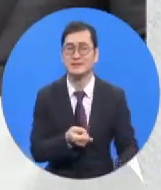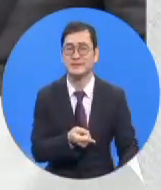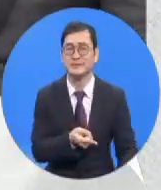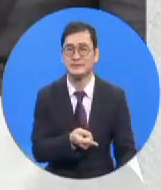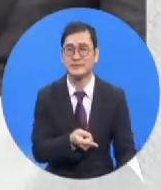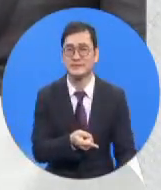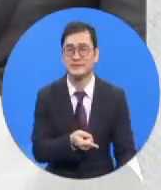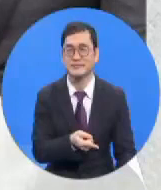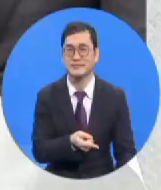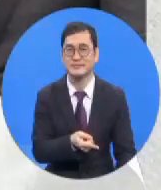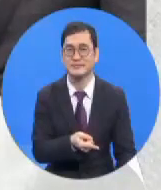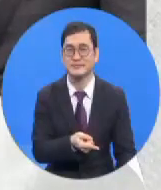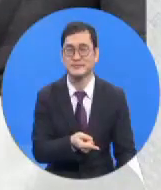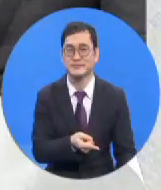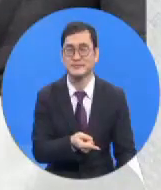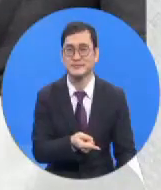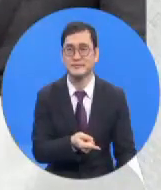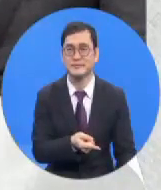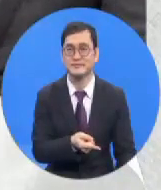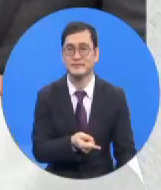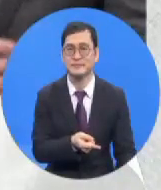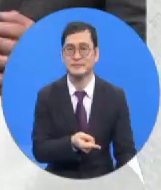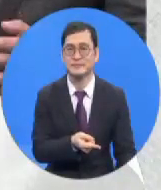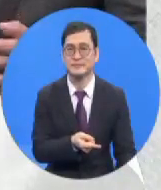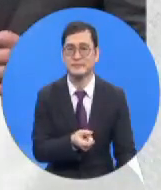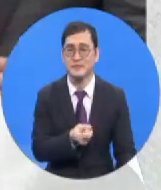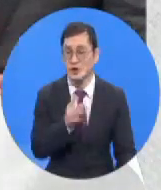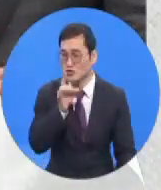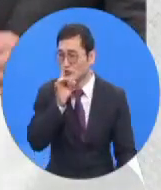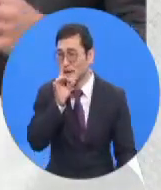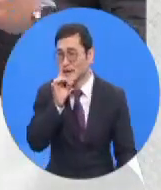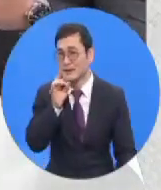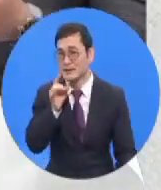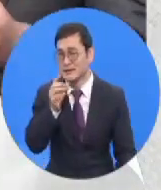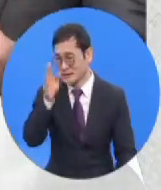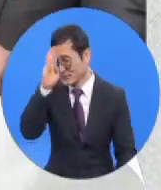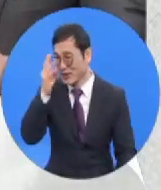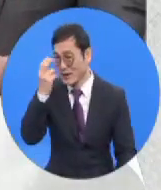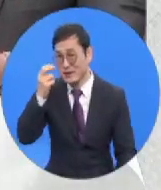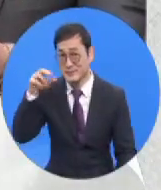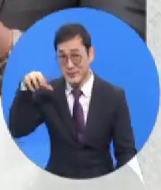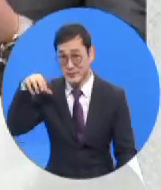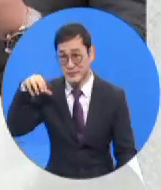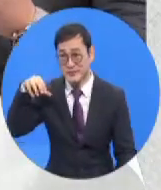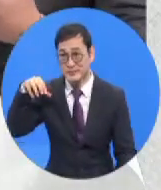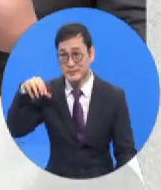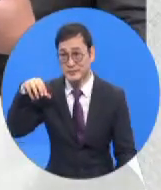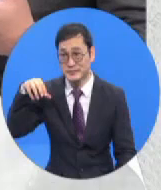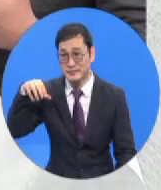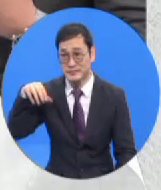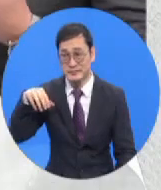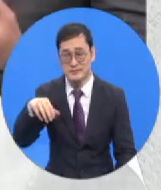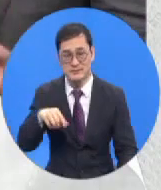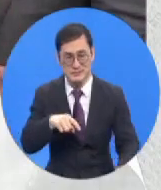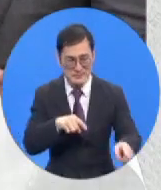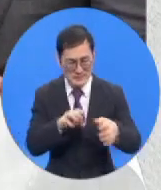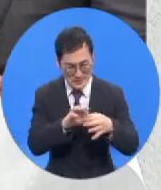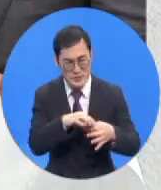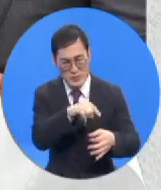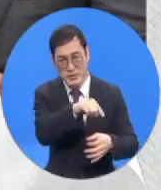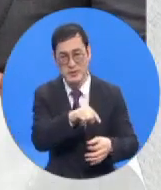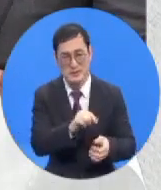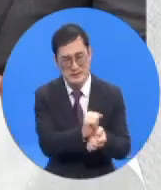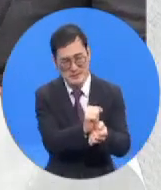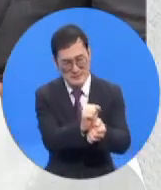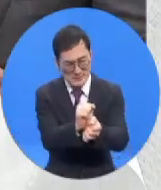것은 당시에도 중대본하고 이쪽의 방역 당국에서는 이쪽 협조를 통해가지고 끌어내는 게 중요하다라고 계속 이야기를